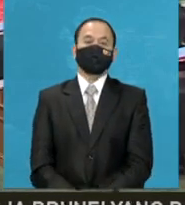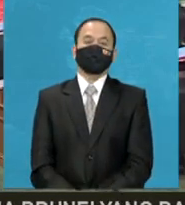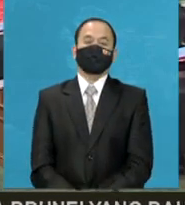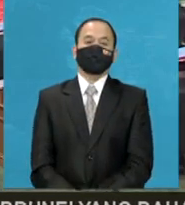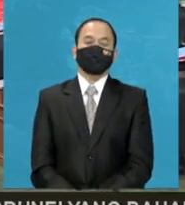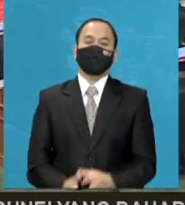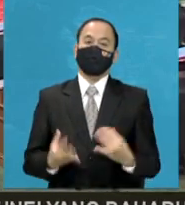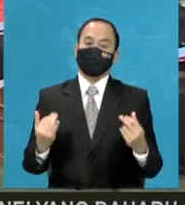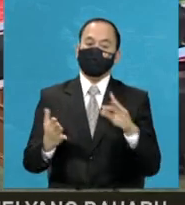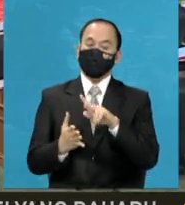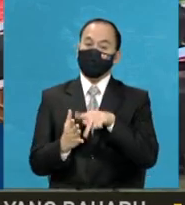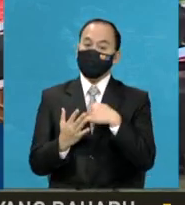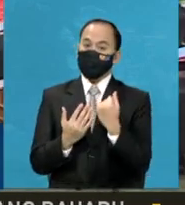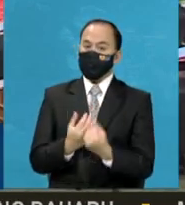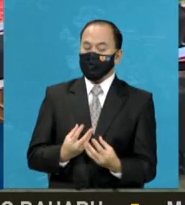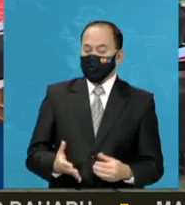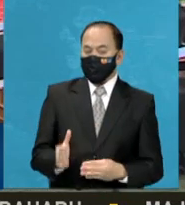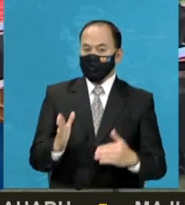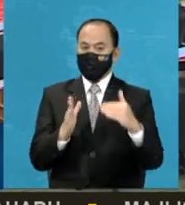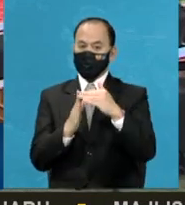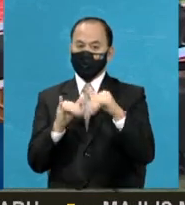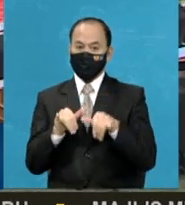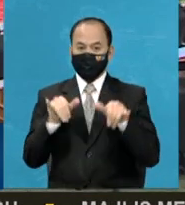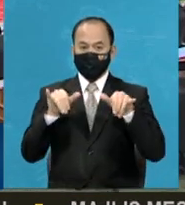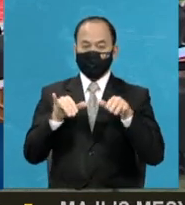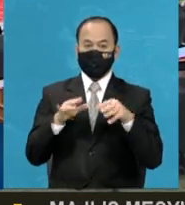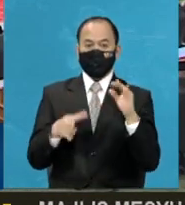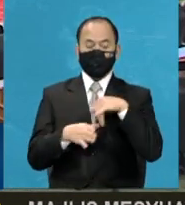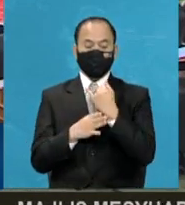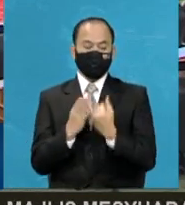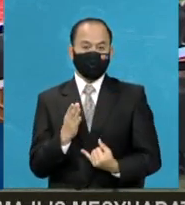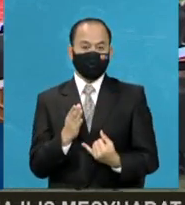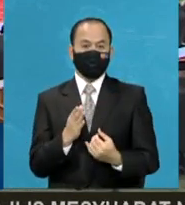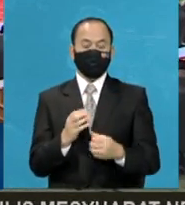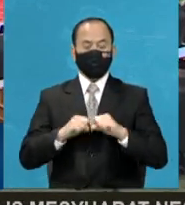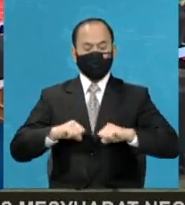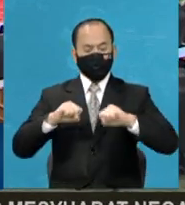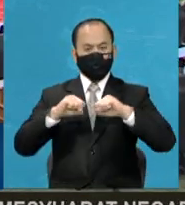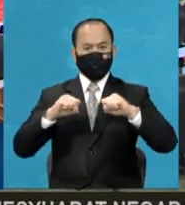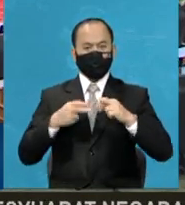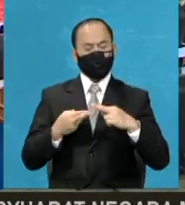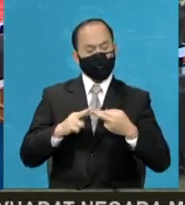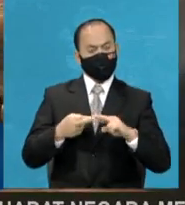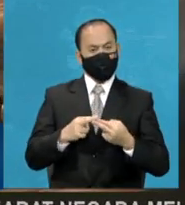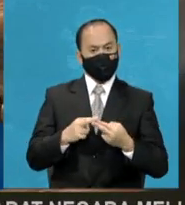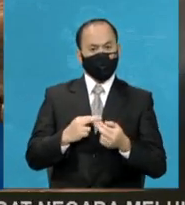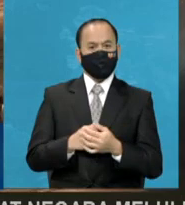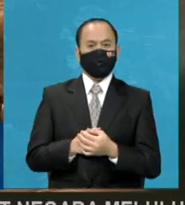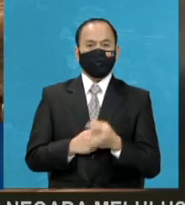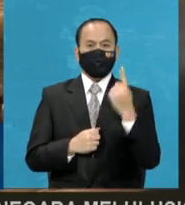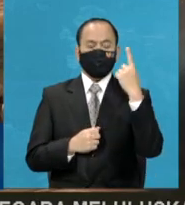berbagai Project tunai caravan telah pun dibuat yang mana termasuk rektorat infrastruktur rangkaian atom penipu